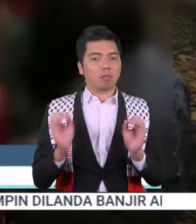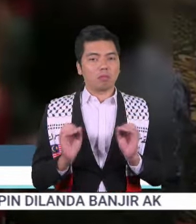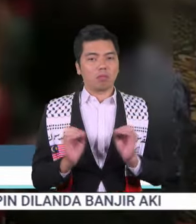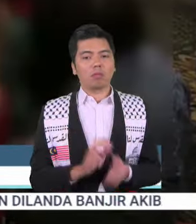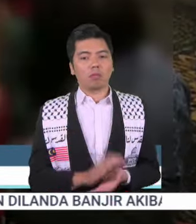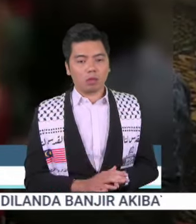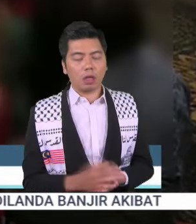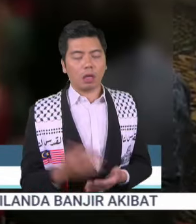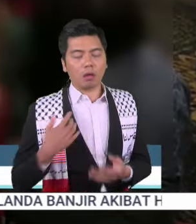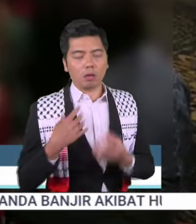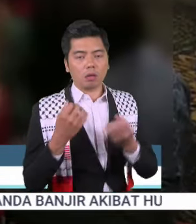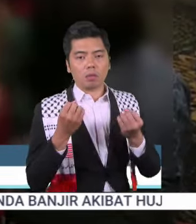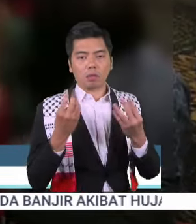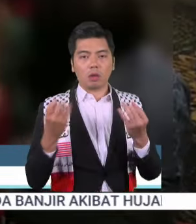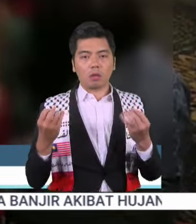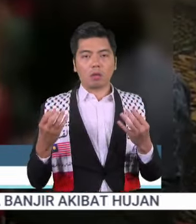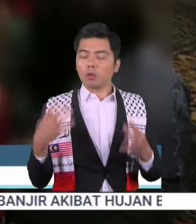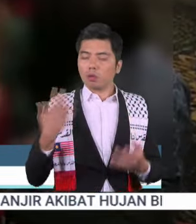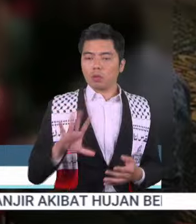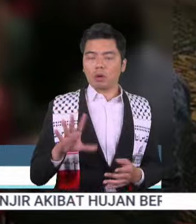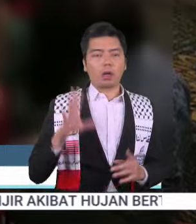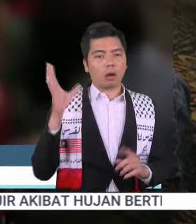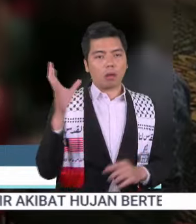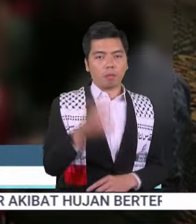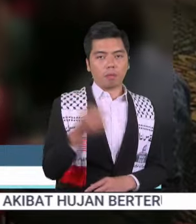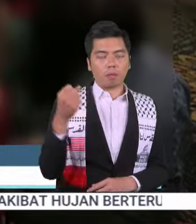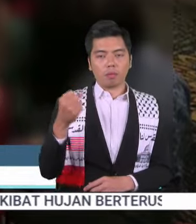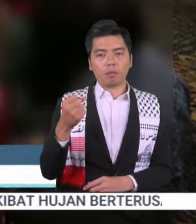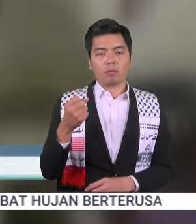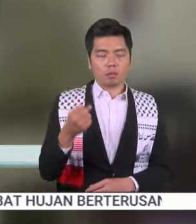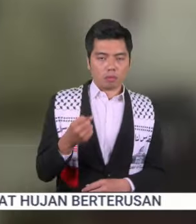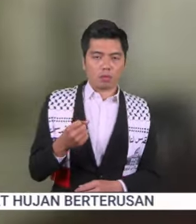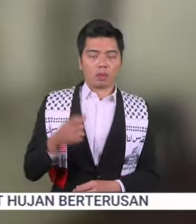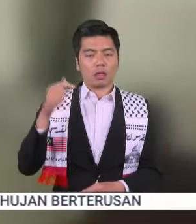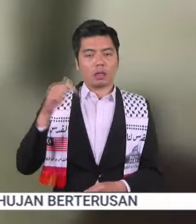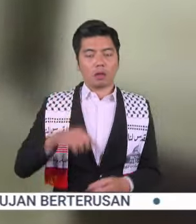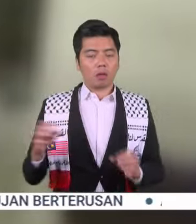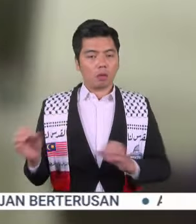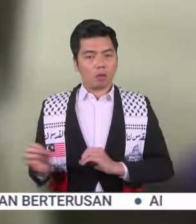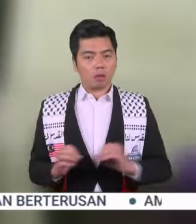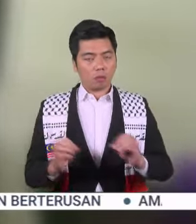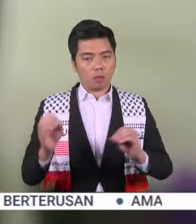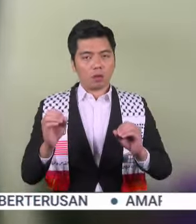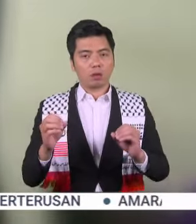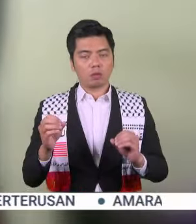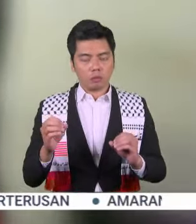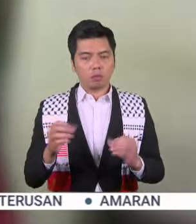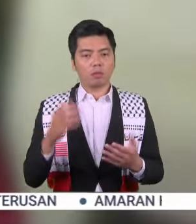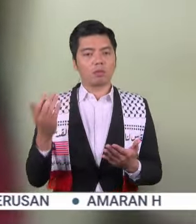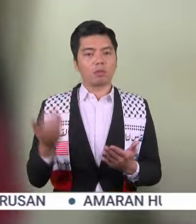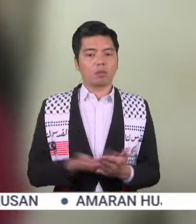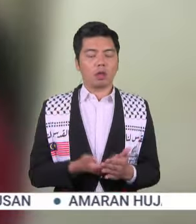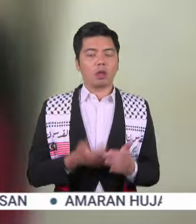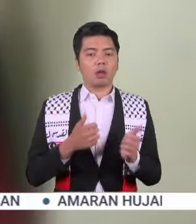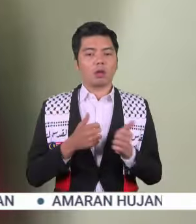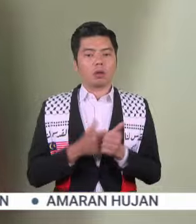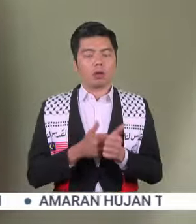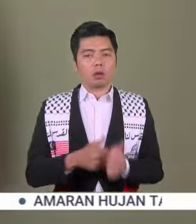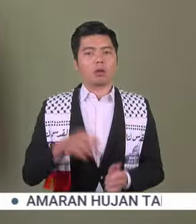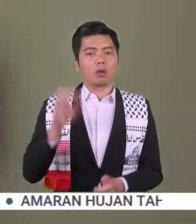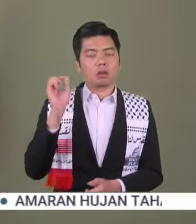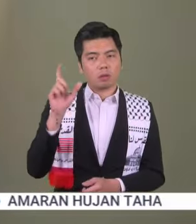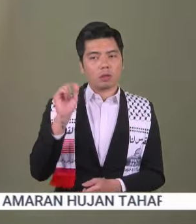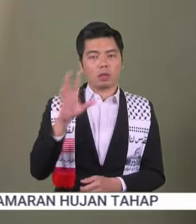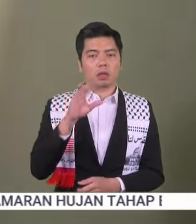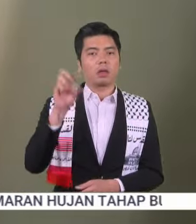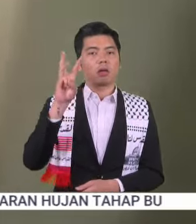beberapa peralatan lagi turut dirampas. Modus operandi sindiket yang baru beroperasi setahun itu adalah melalui aplikasi Telegram dan